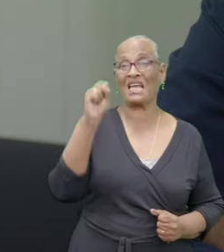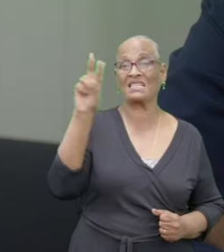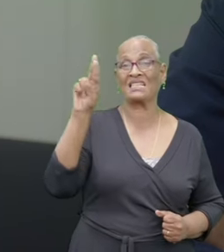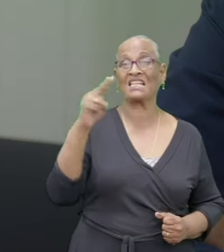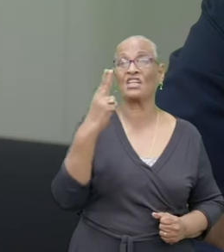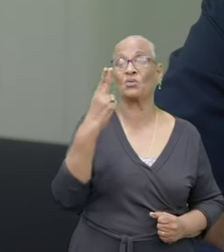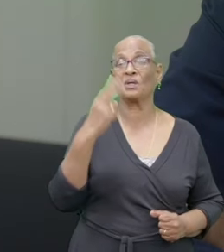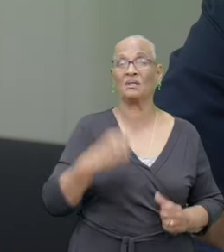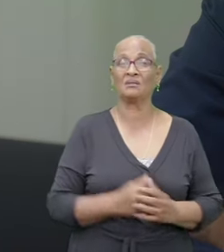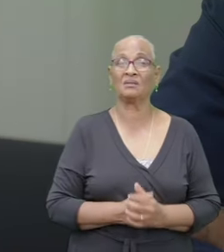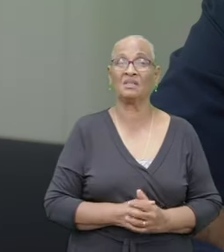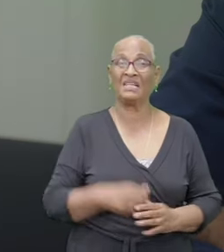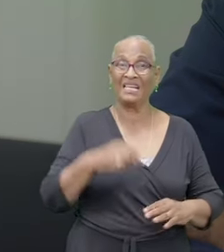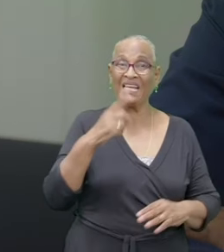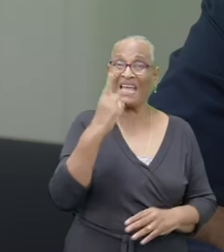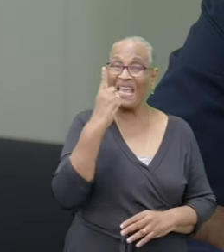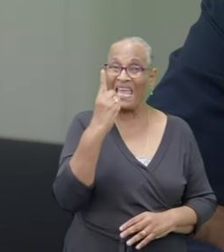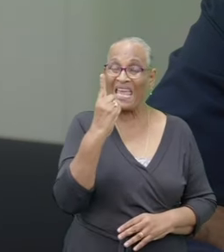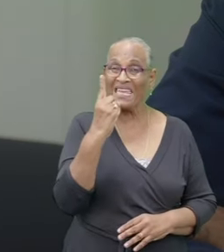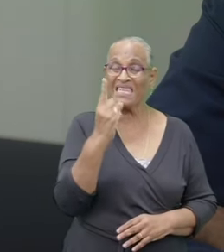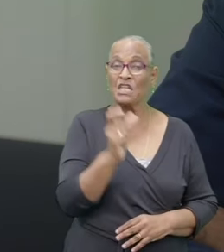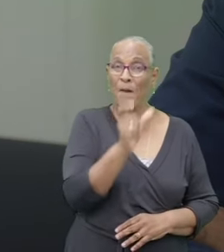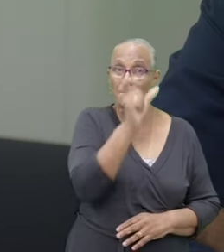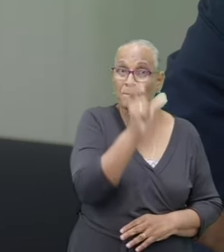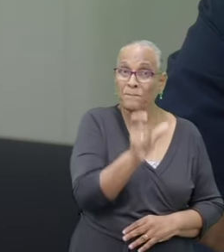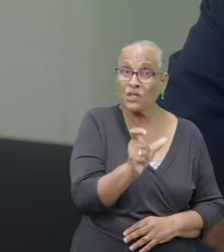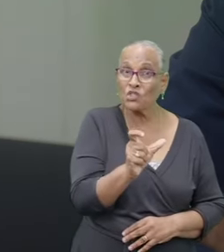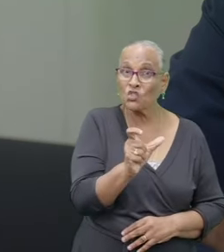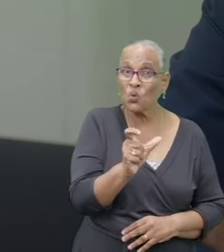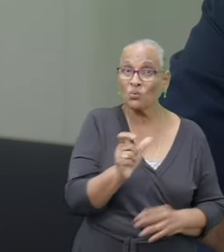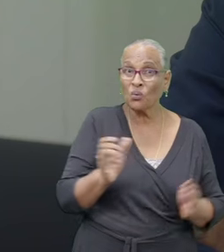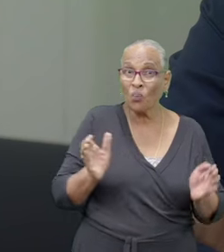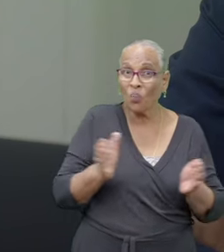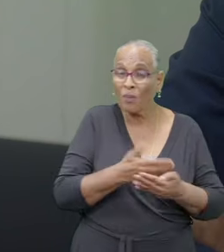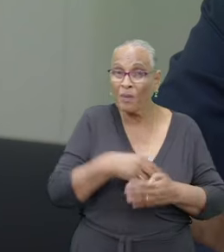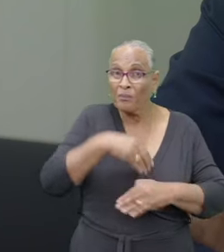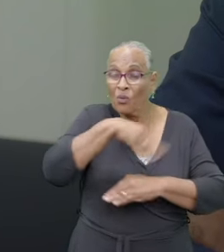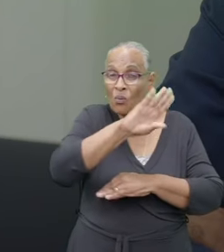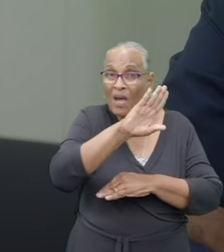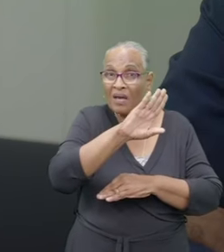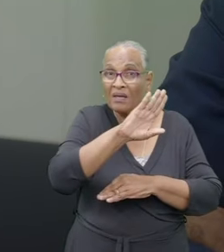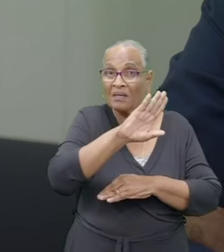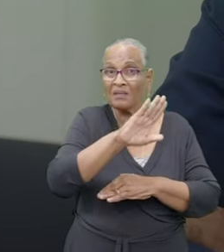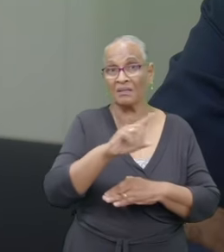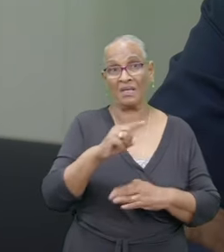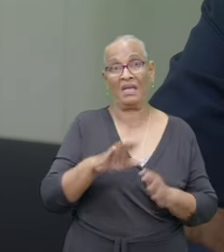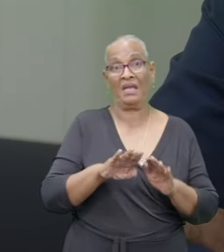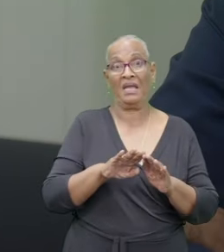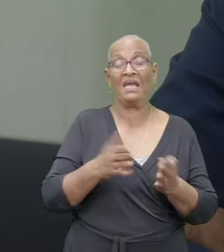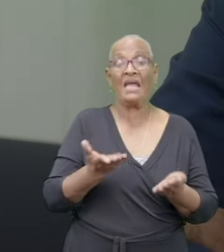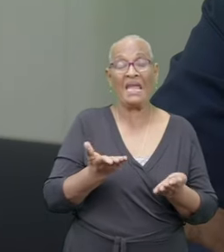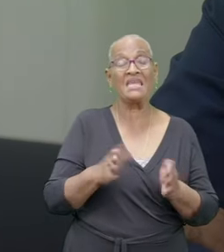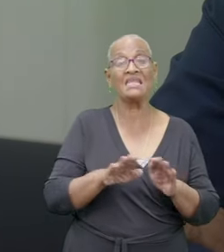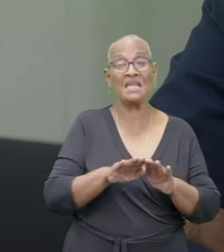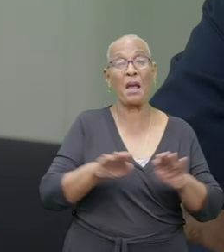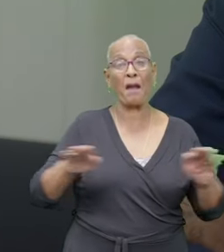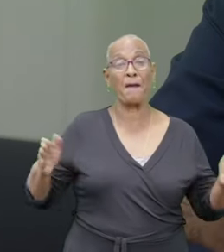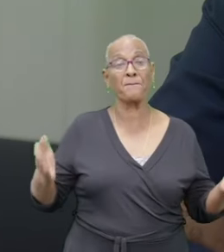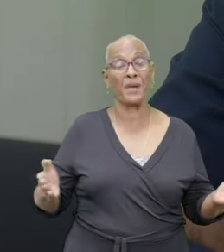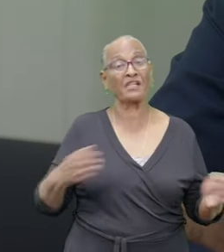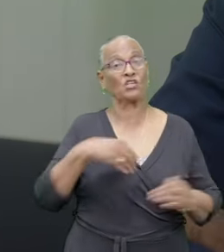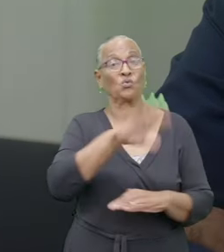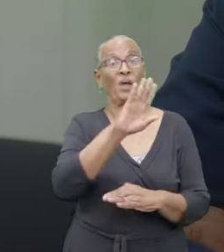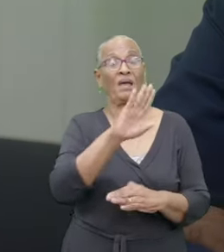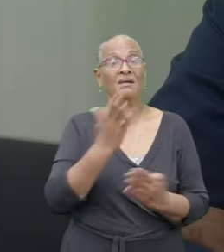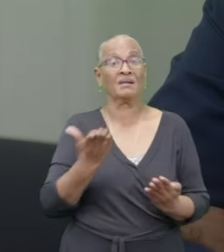Eén verpleegkundige weg uit de NICU, die kan ervoor zorgen dat ik 1 bed minder heb. Inkomstenderving voor het ziekenhuis